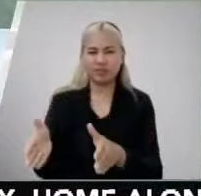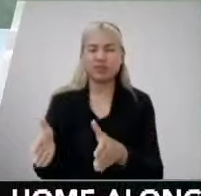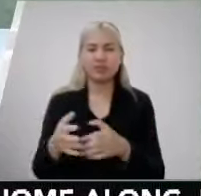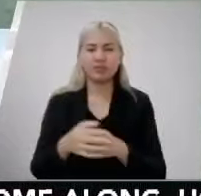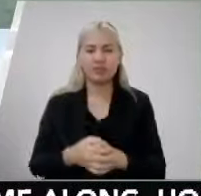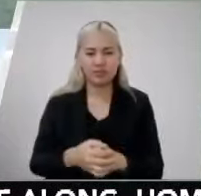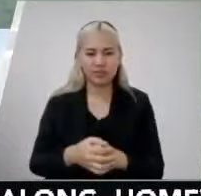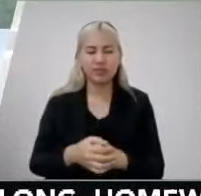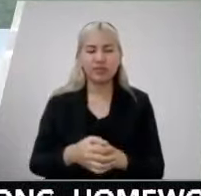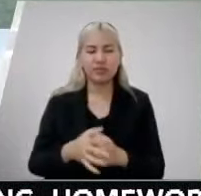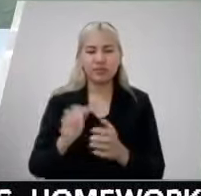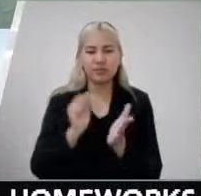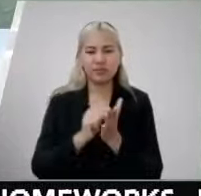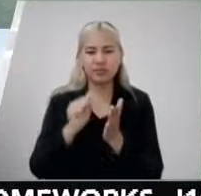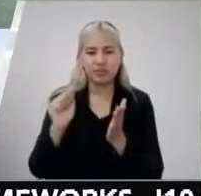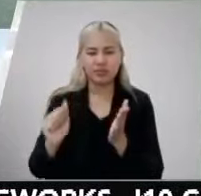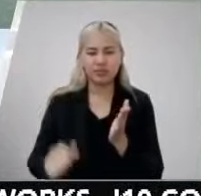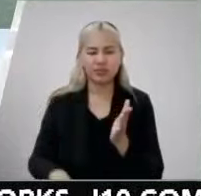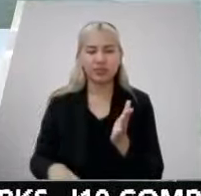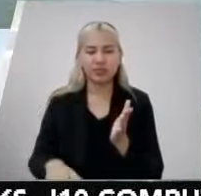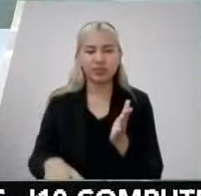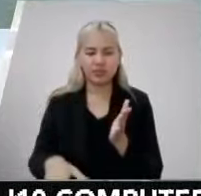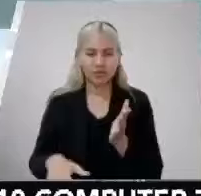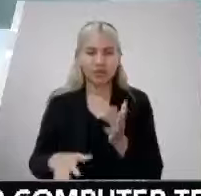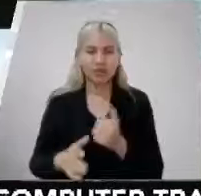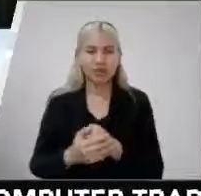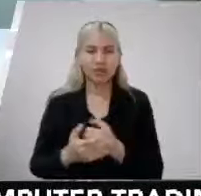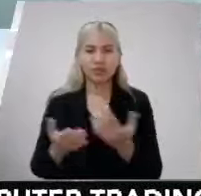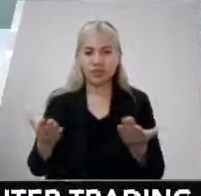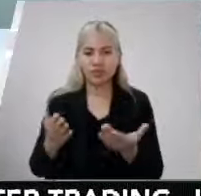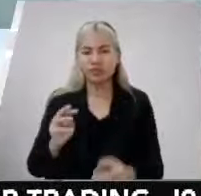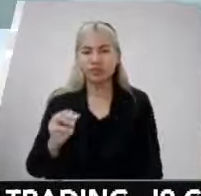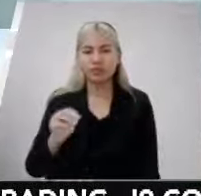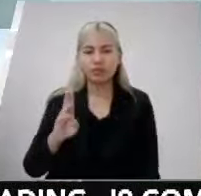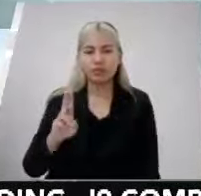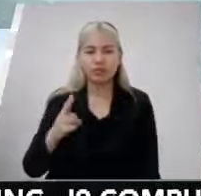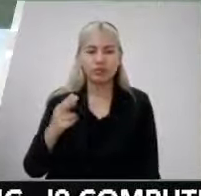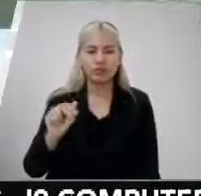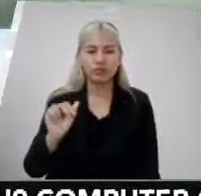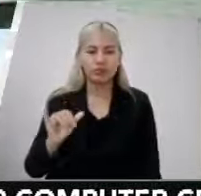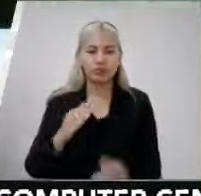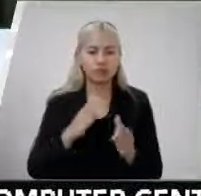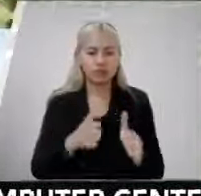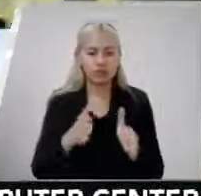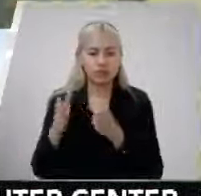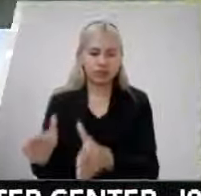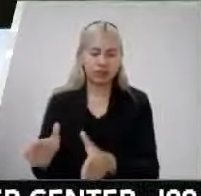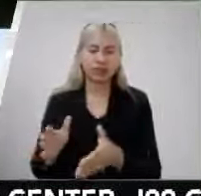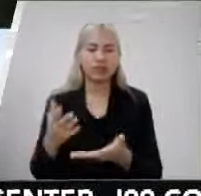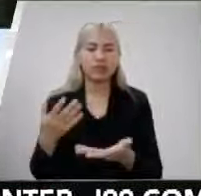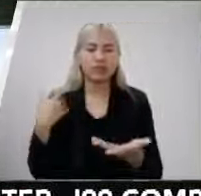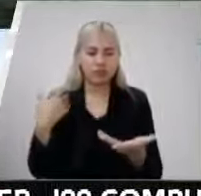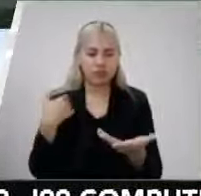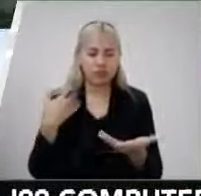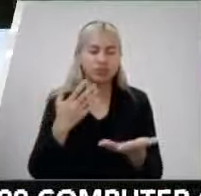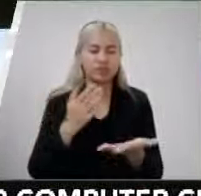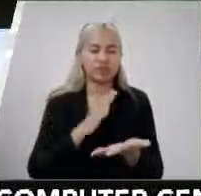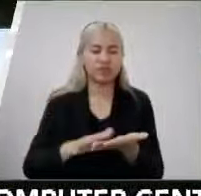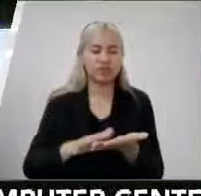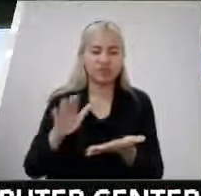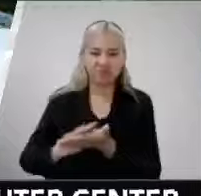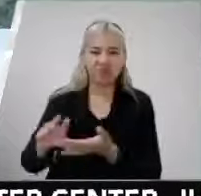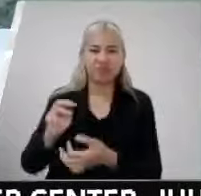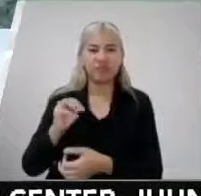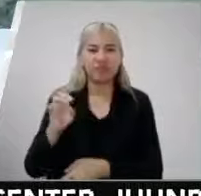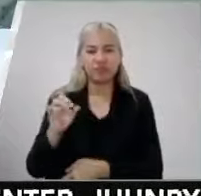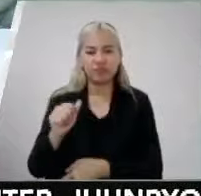ang benamano kanina sa clearing operations ng MMDA. May mga nakaparada kasi sa gilid ng kalsada kung hindi man sa mga bangketa. Nagtakbuhan ang